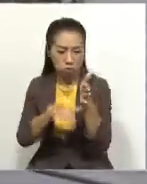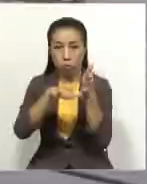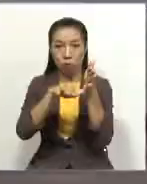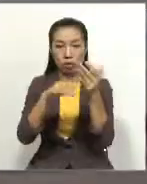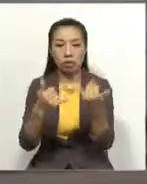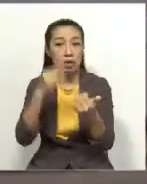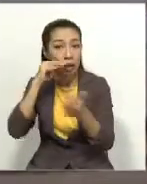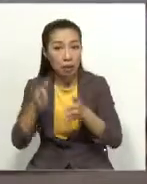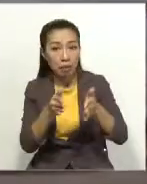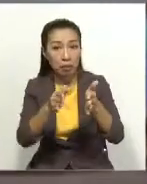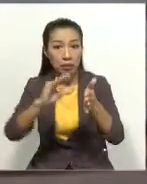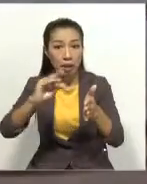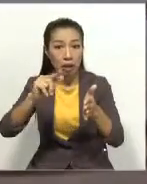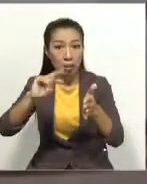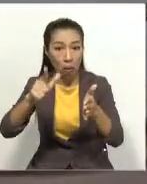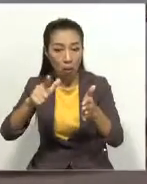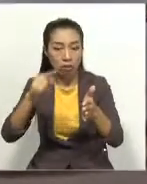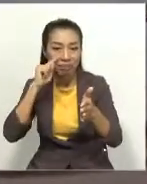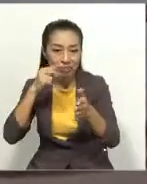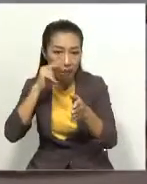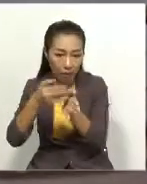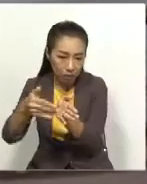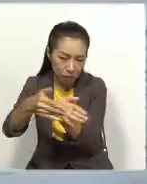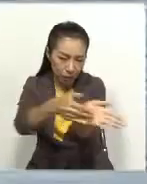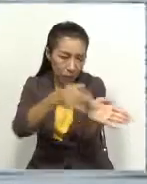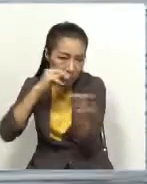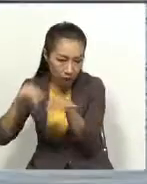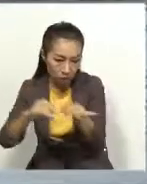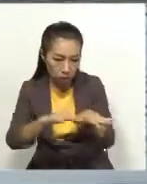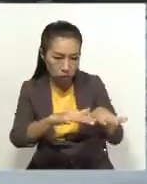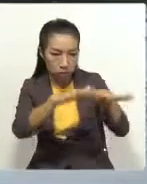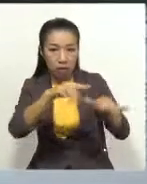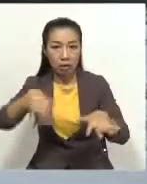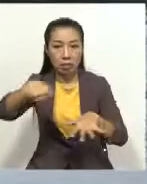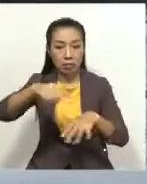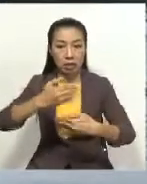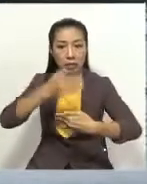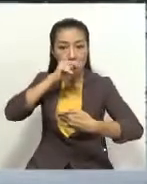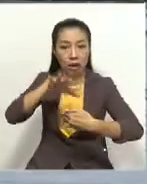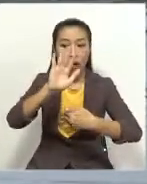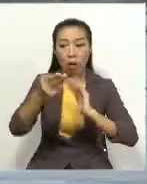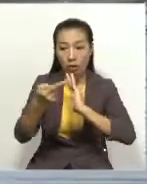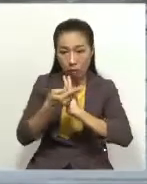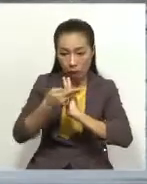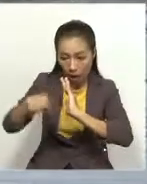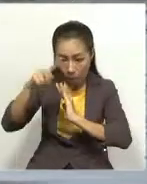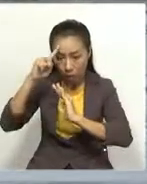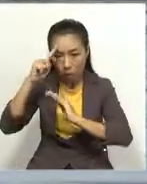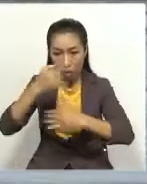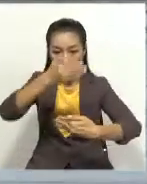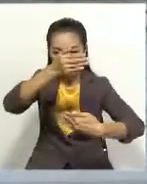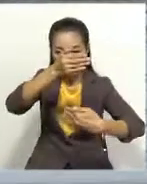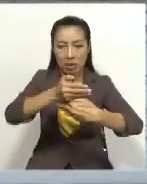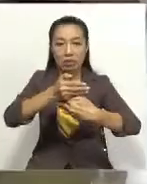นี้น้ำในแม่น้ำโขงเนี่ยเริ่มที่จะหนุนเข้าไปในลำห้วยสาขาแล้วทางจังหวัดและโครงการชลประทานหนองคายก็เลยต้องเร่งปิด